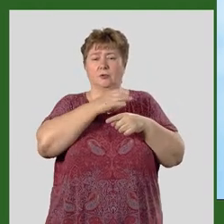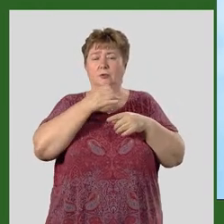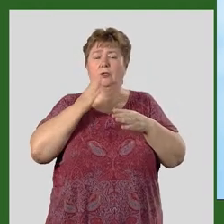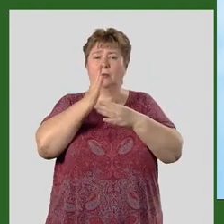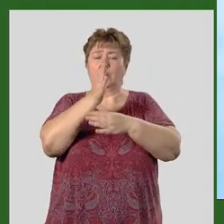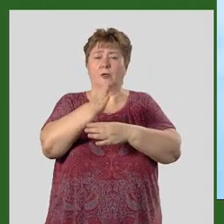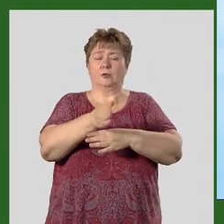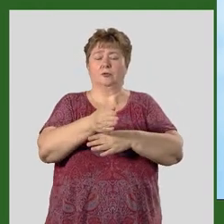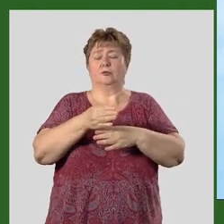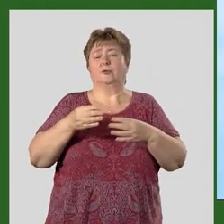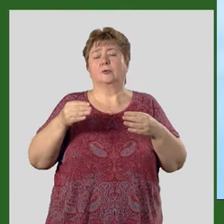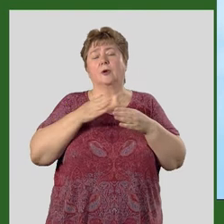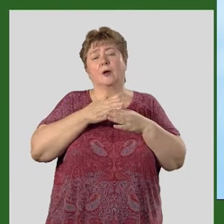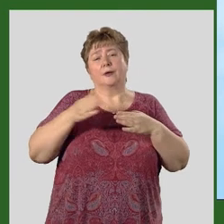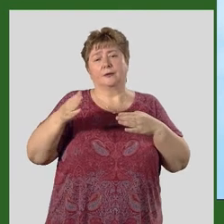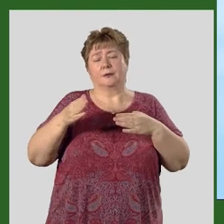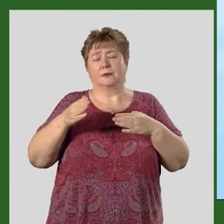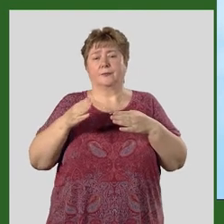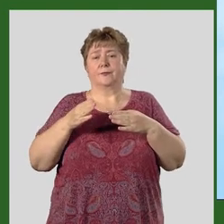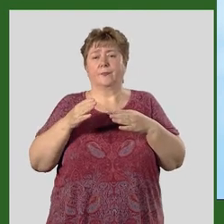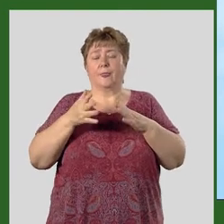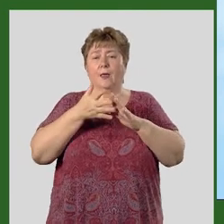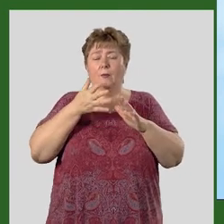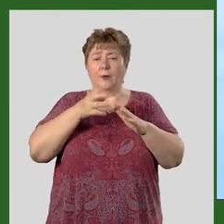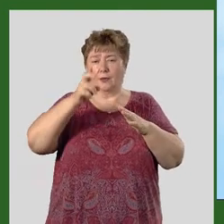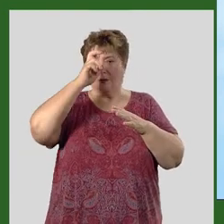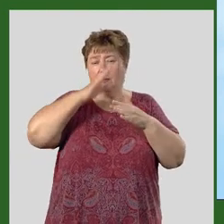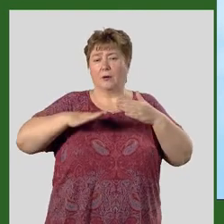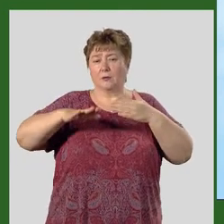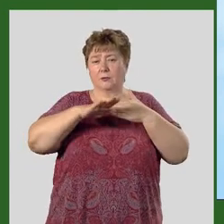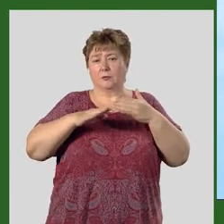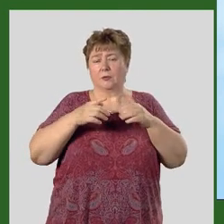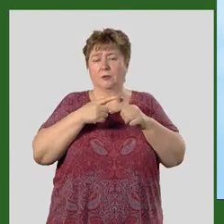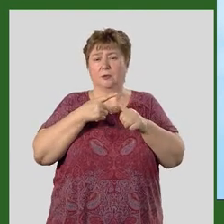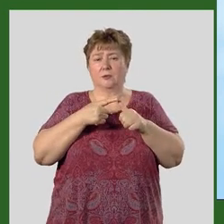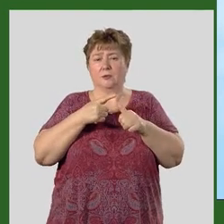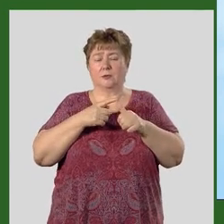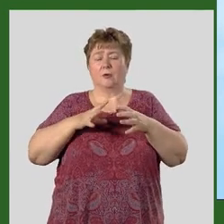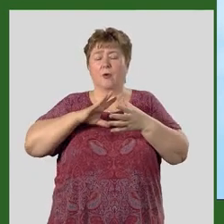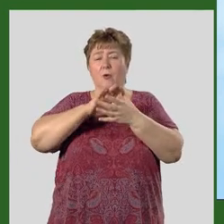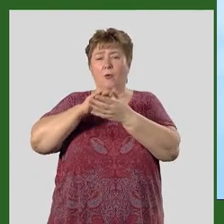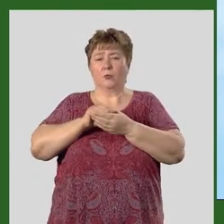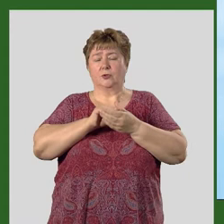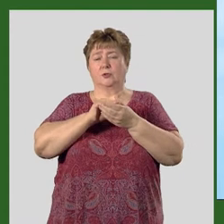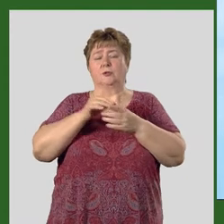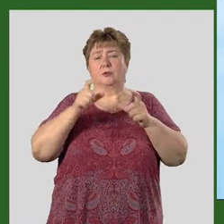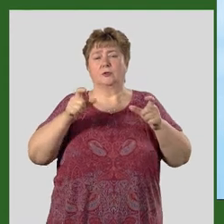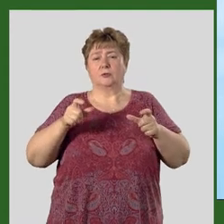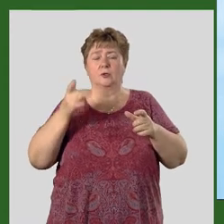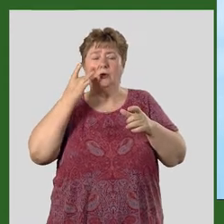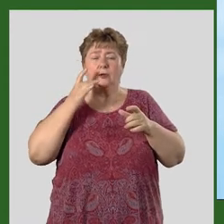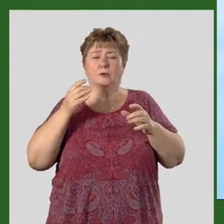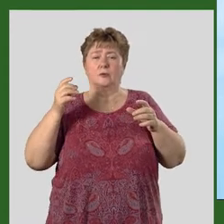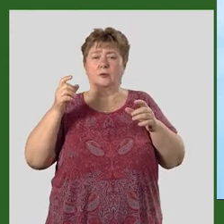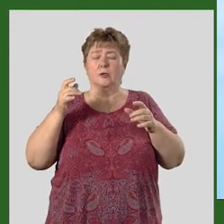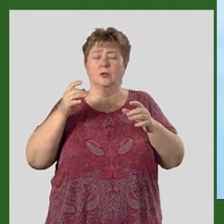и политическую обособленность. А понятие государства обозначает общность людей, которые